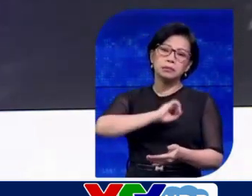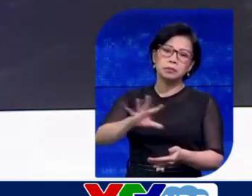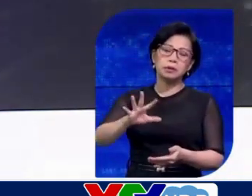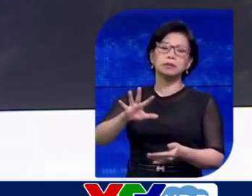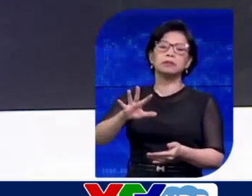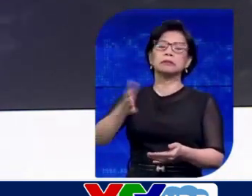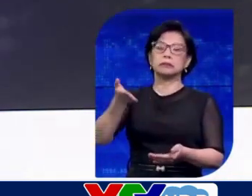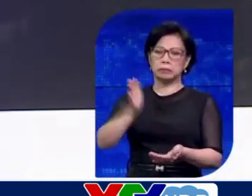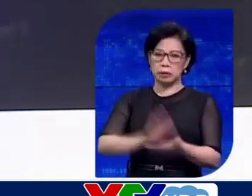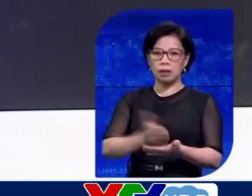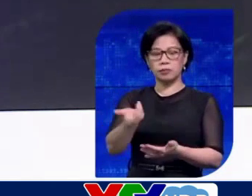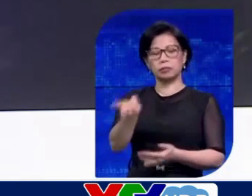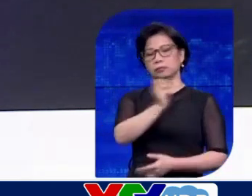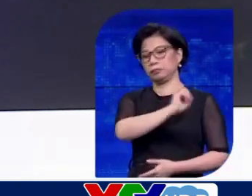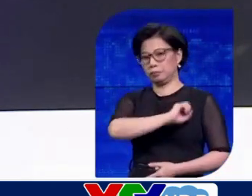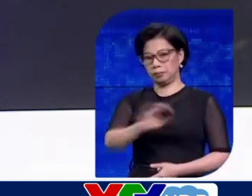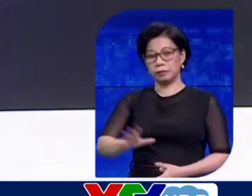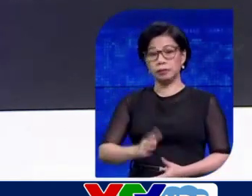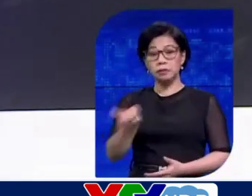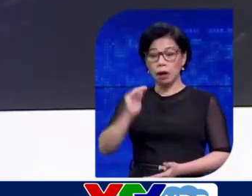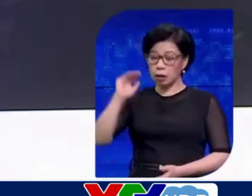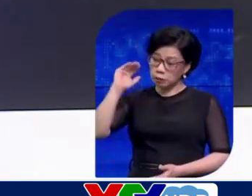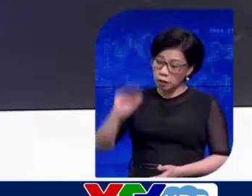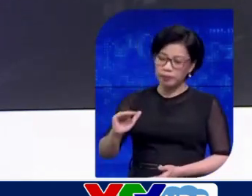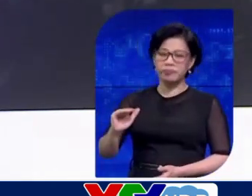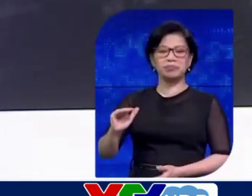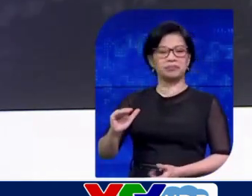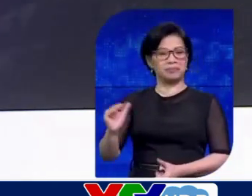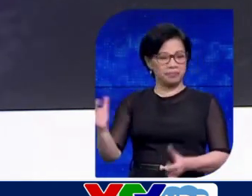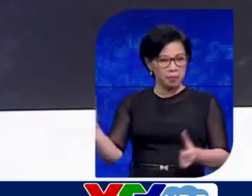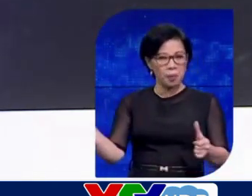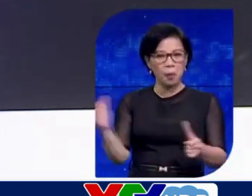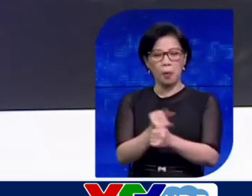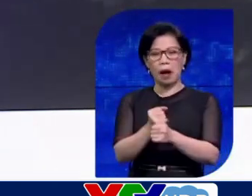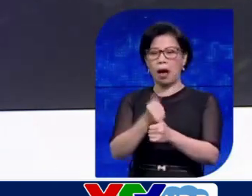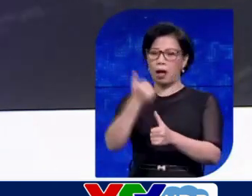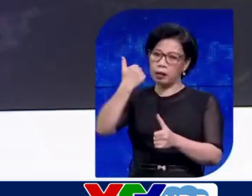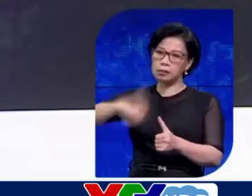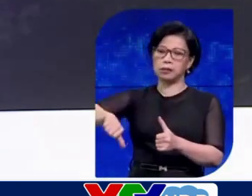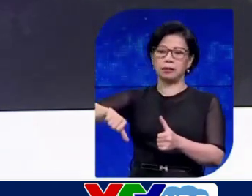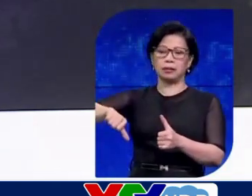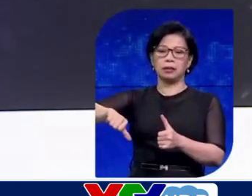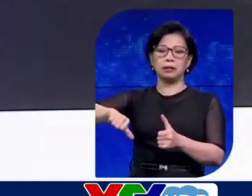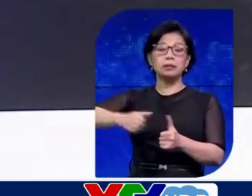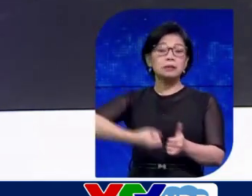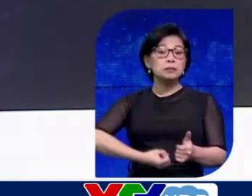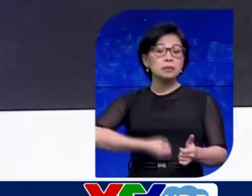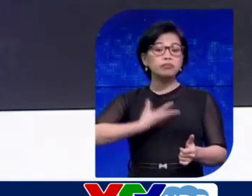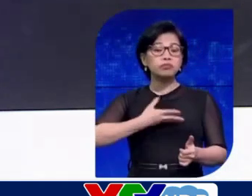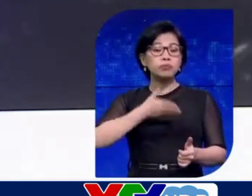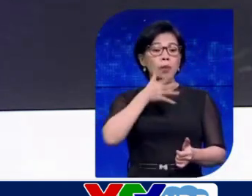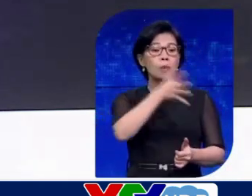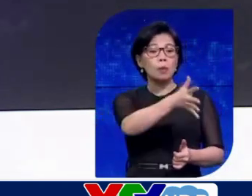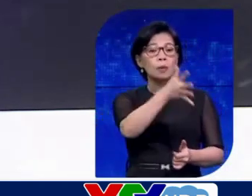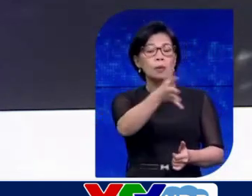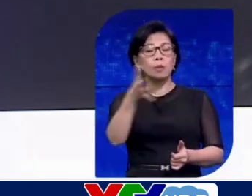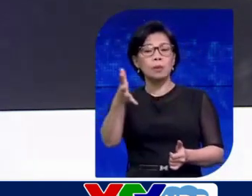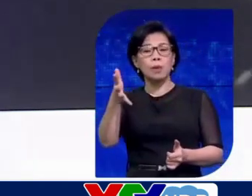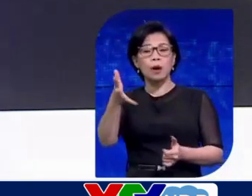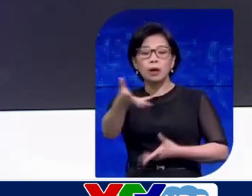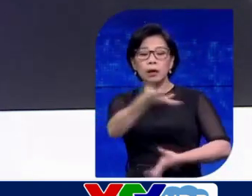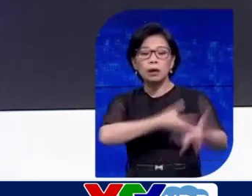lớn. Lũ thấp kéo theo nhiều hệ quả. Dễ thấy nhất lúc này đó là sinh kế của chính những người dân đánh bắt